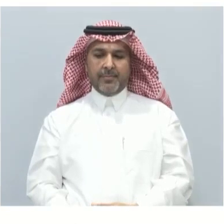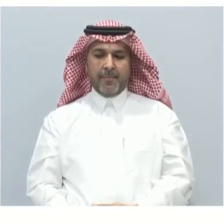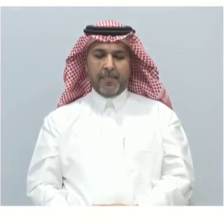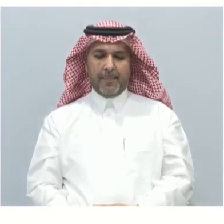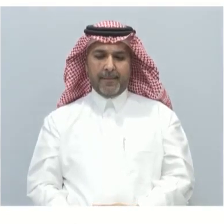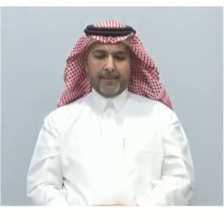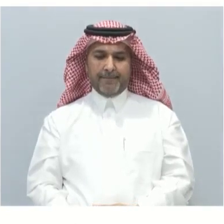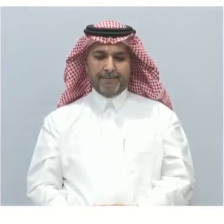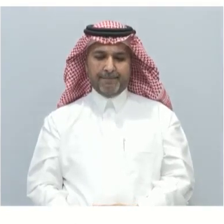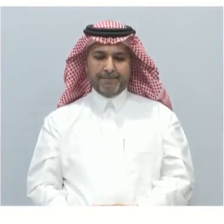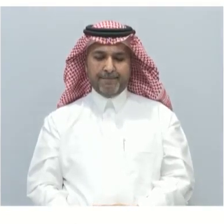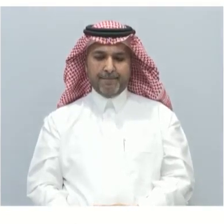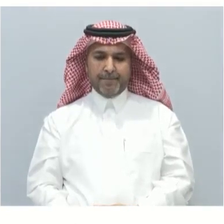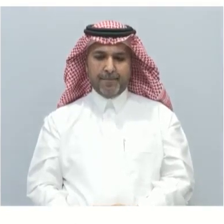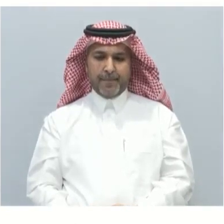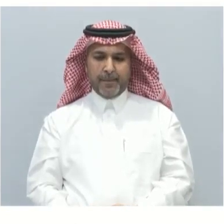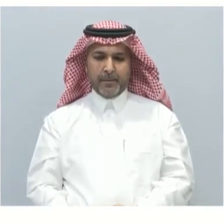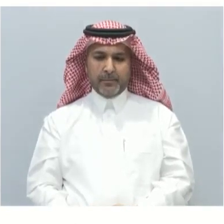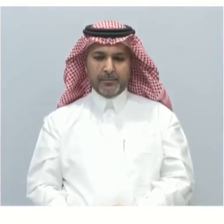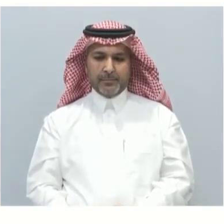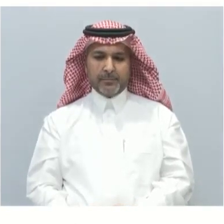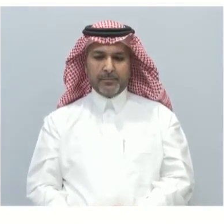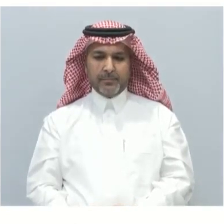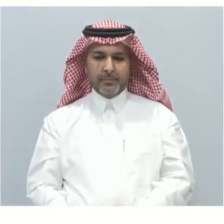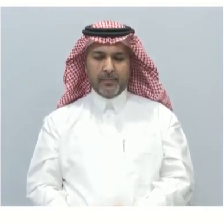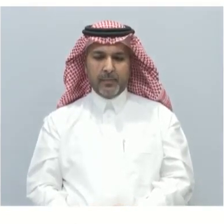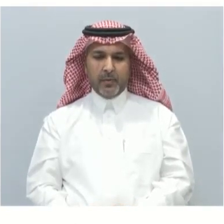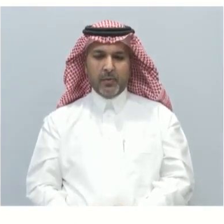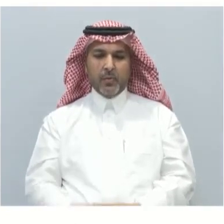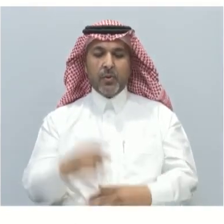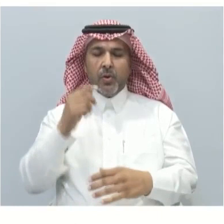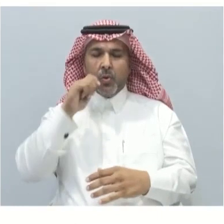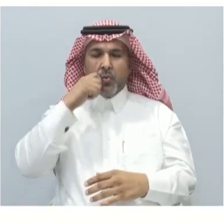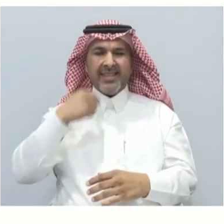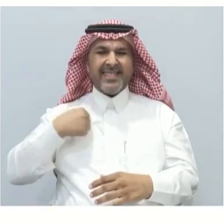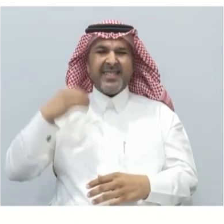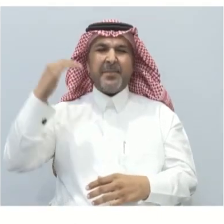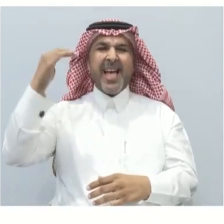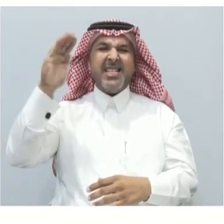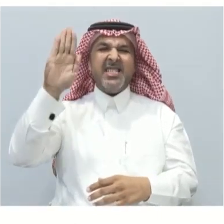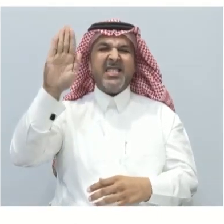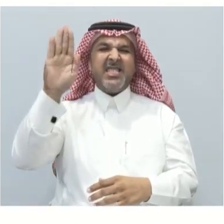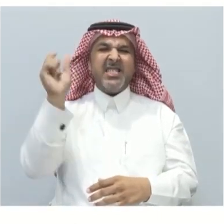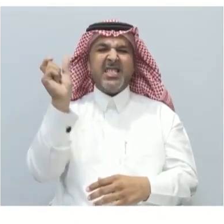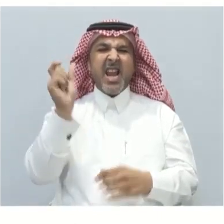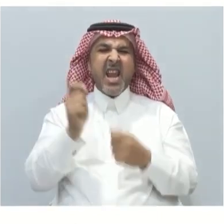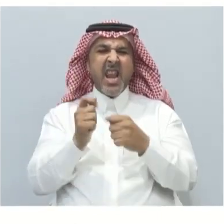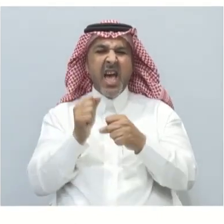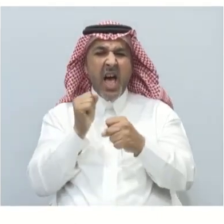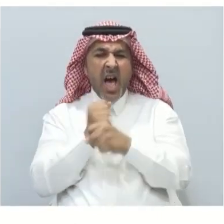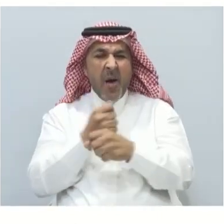يلا نسمي بسم الله قاللك استثمر حسن مبلغ 70 ال متوقعا نسبه